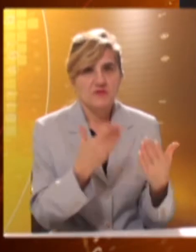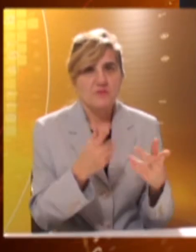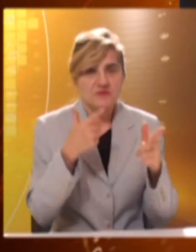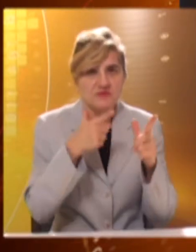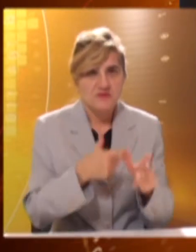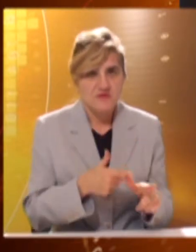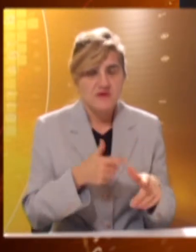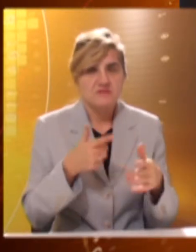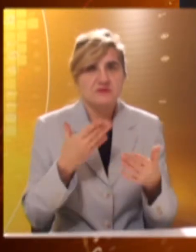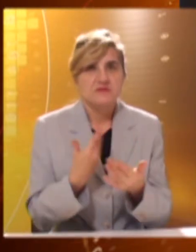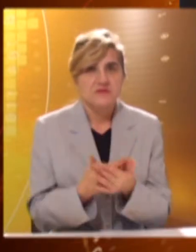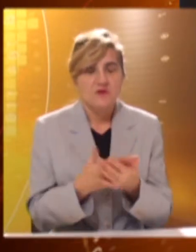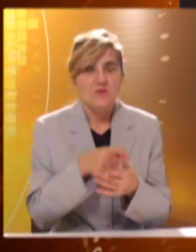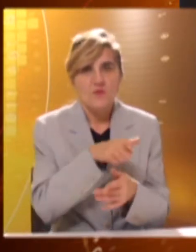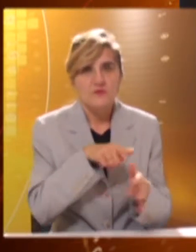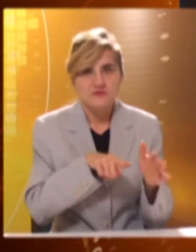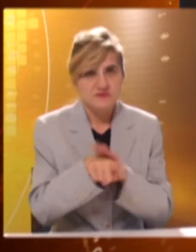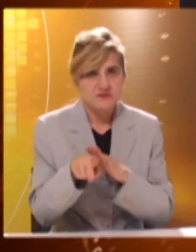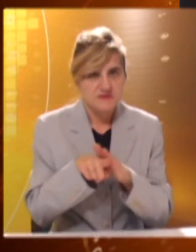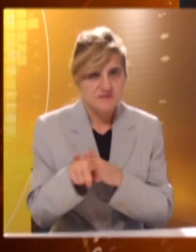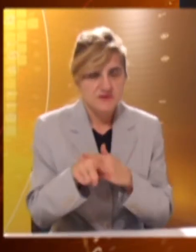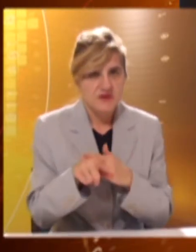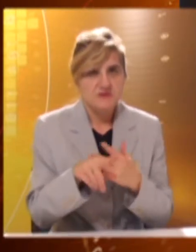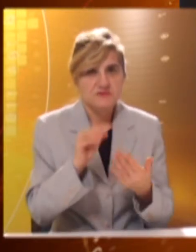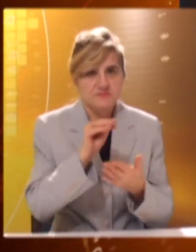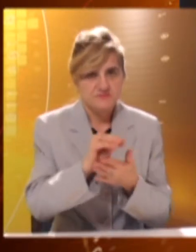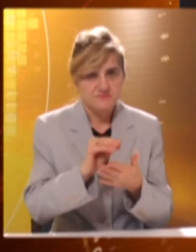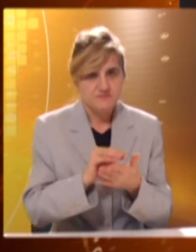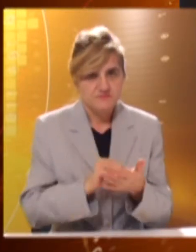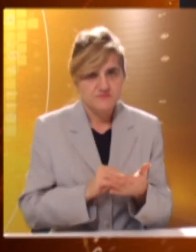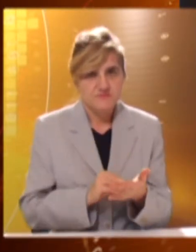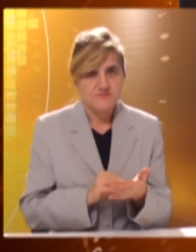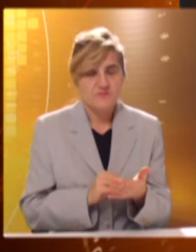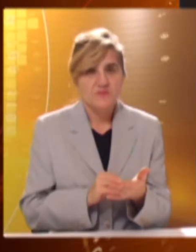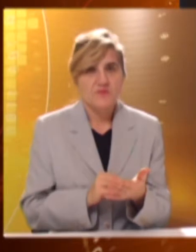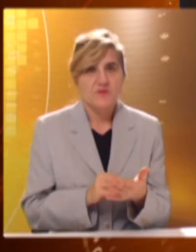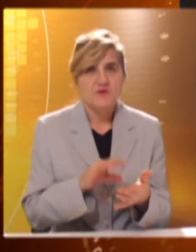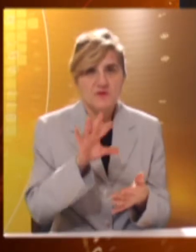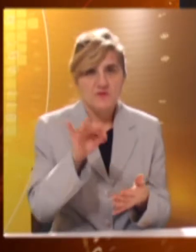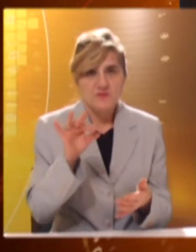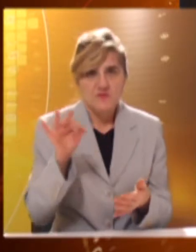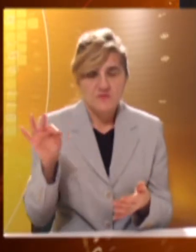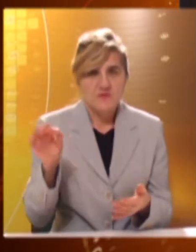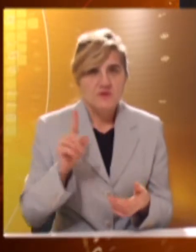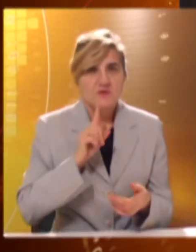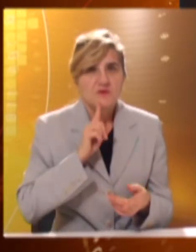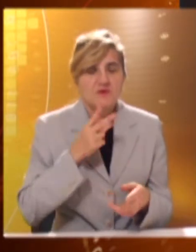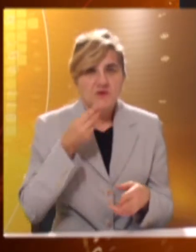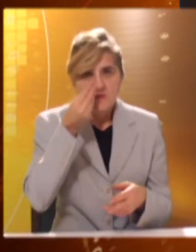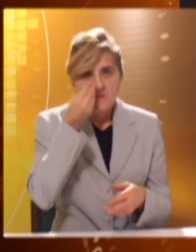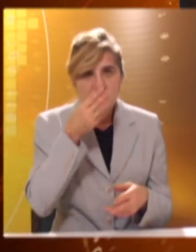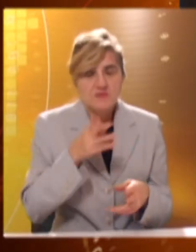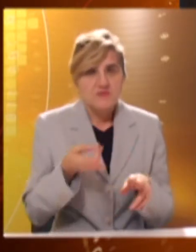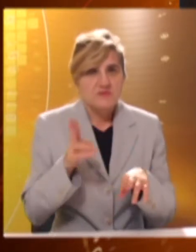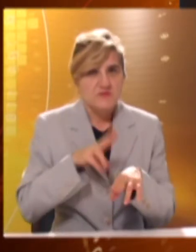da konkurišu ravnopravno. Normalno se vodi računa o najugroženijim ljudima i smatramo